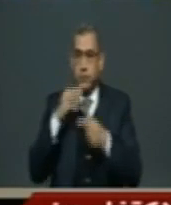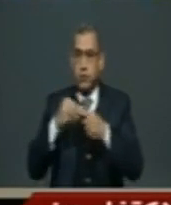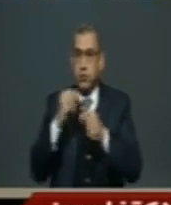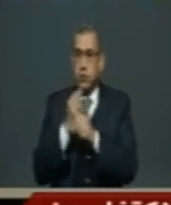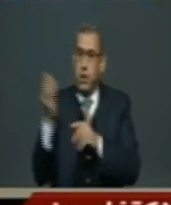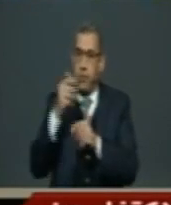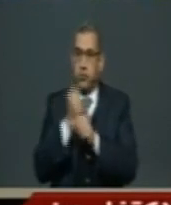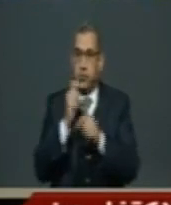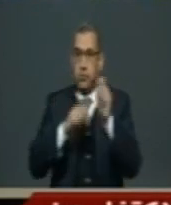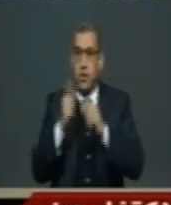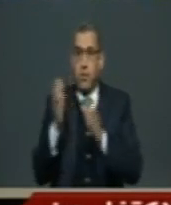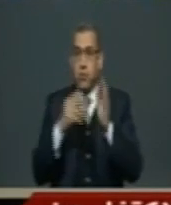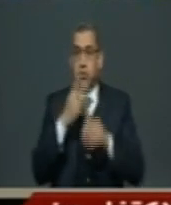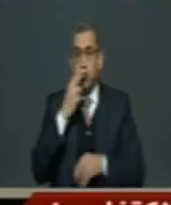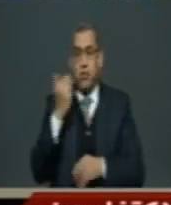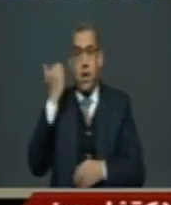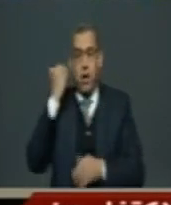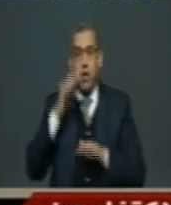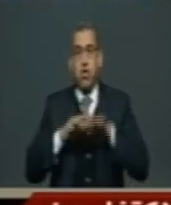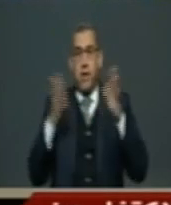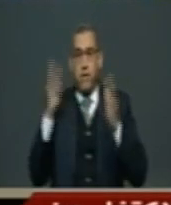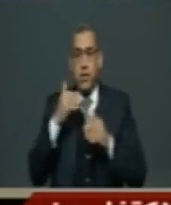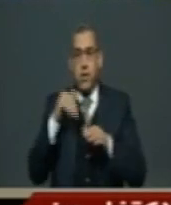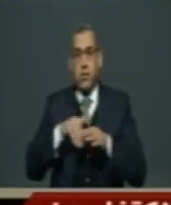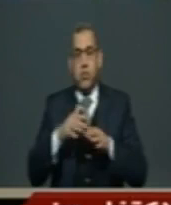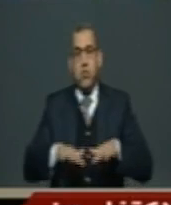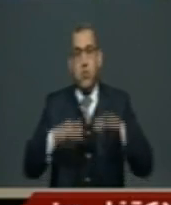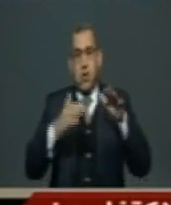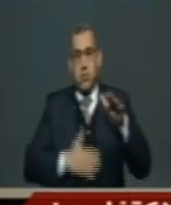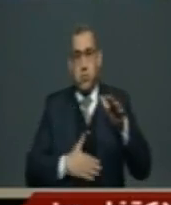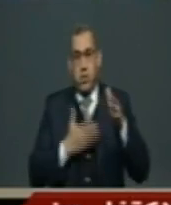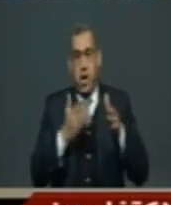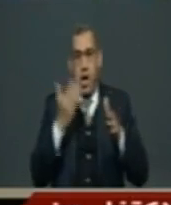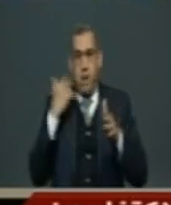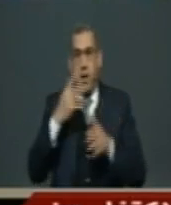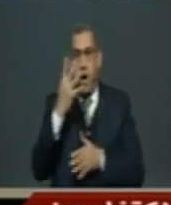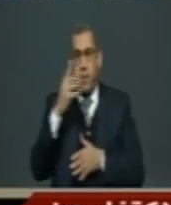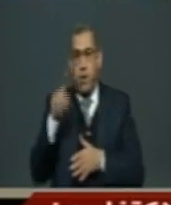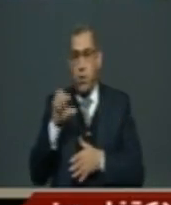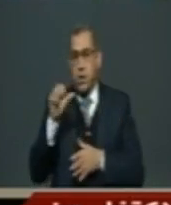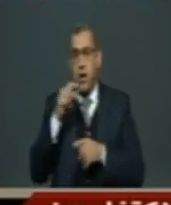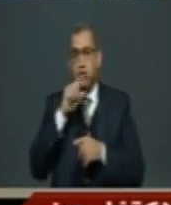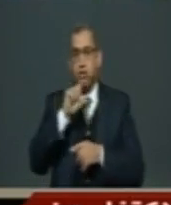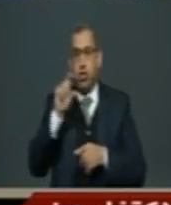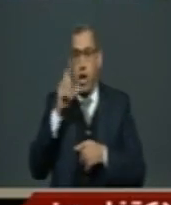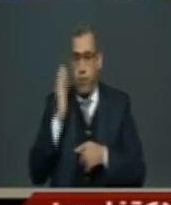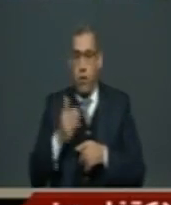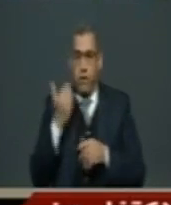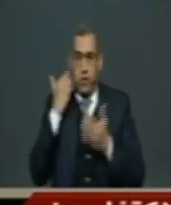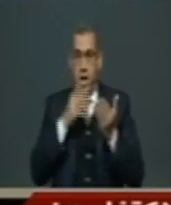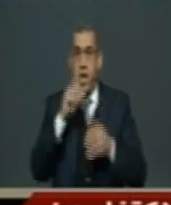انما لدينا احتياطي مخزون لدينا في مصر 4.9 شهر. بالنسبة للحوم